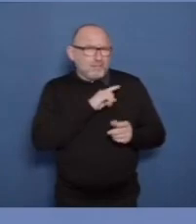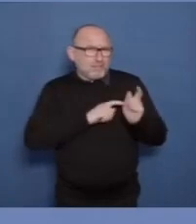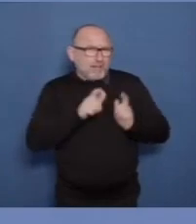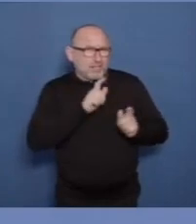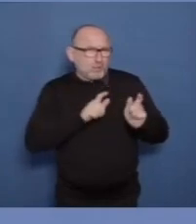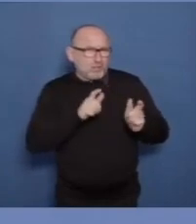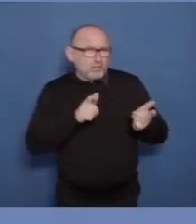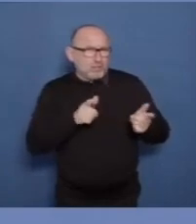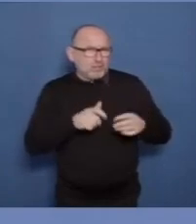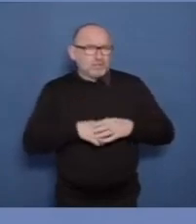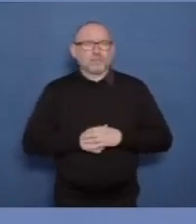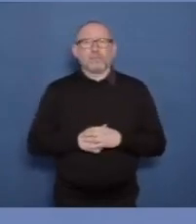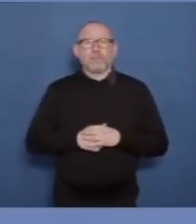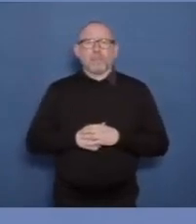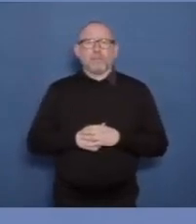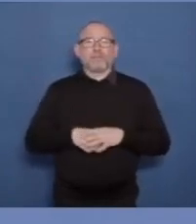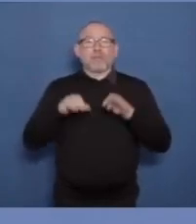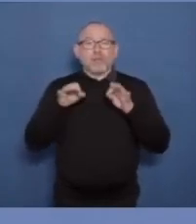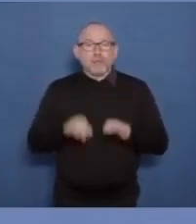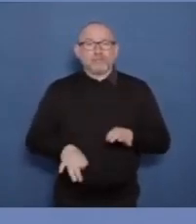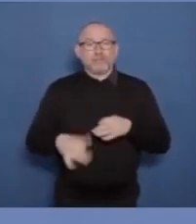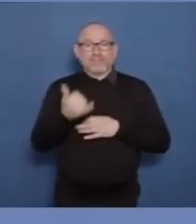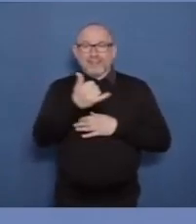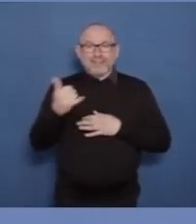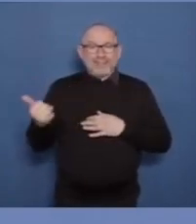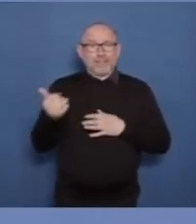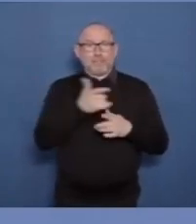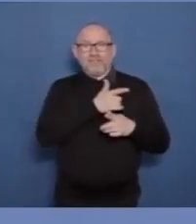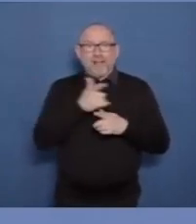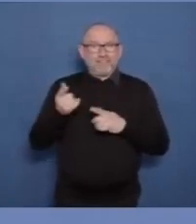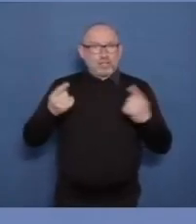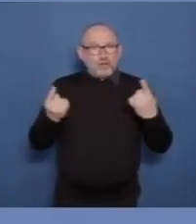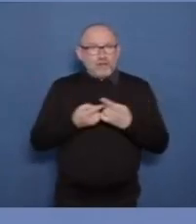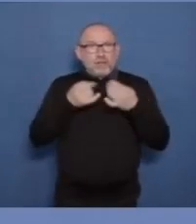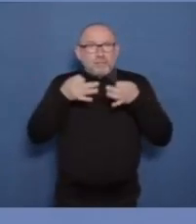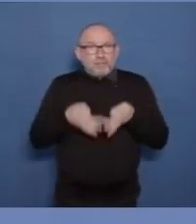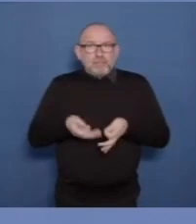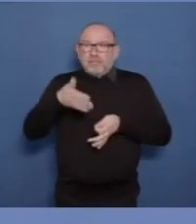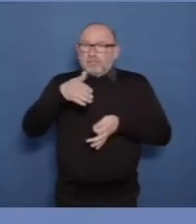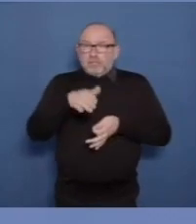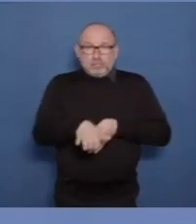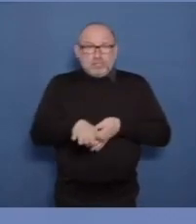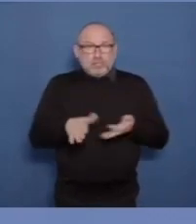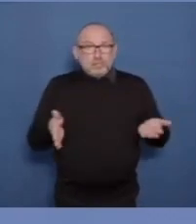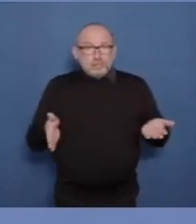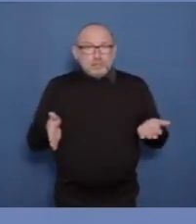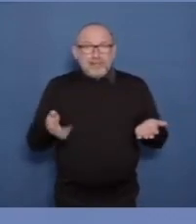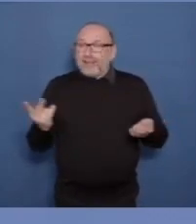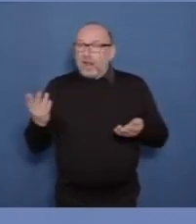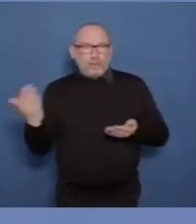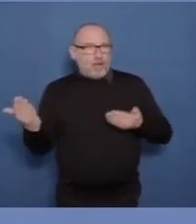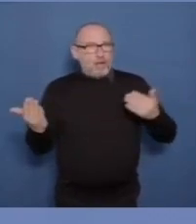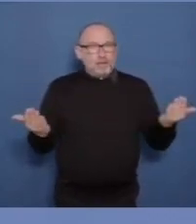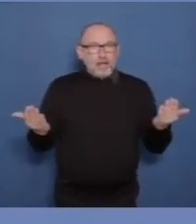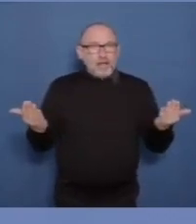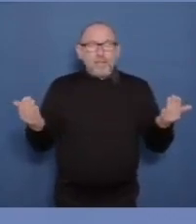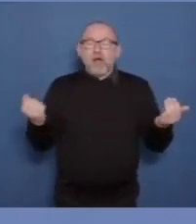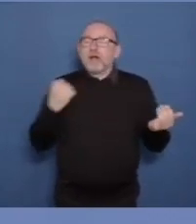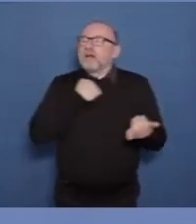Ein Kind, das in einem bewaffneten Konflikt stirbt, ist immer, auf welcher Seite auch immer es stirbt, eine